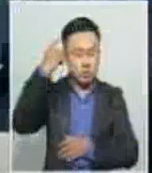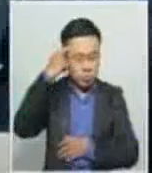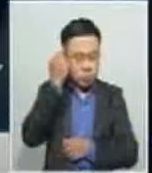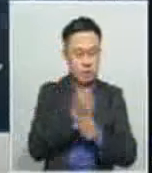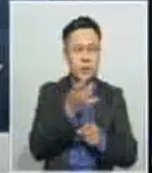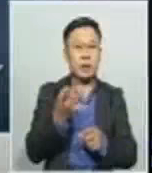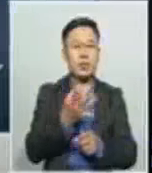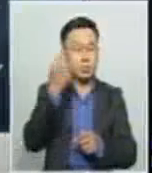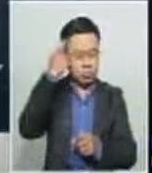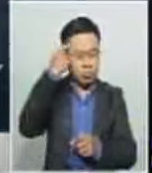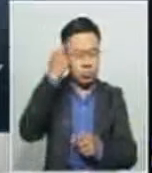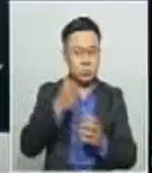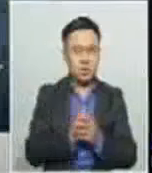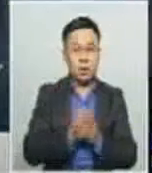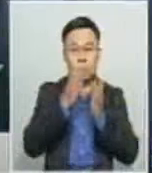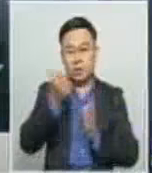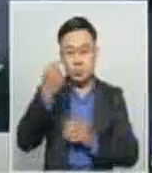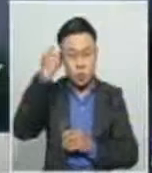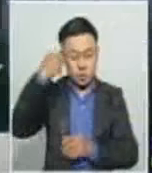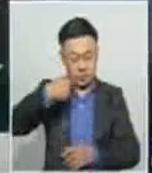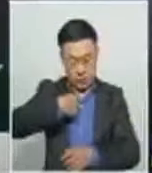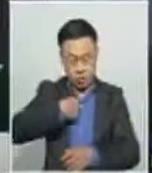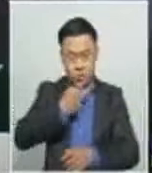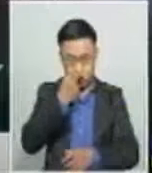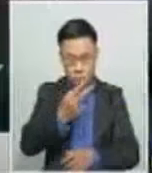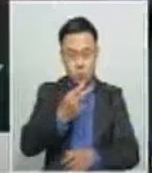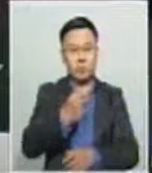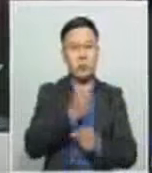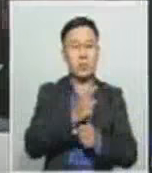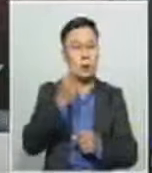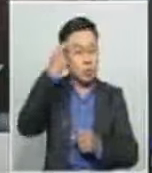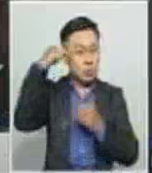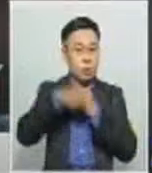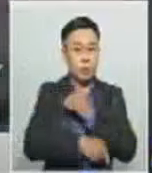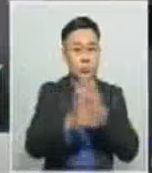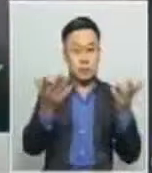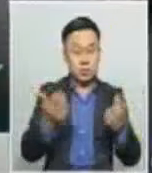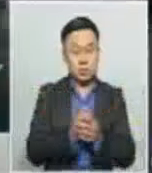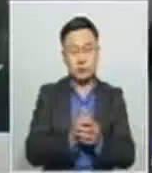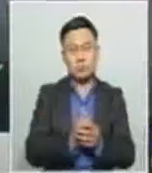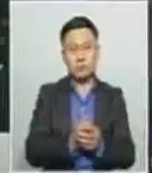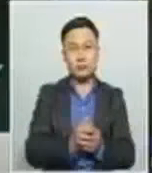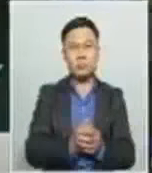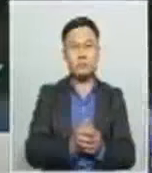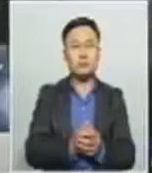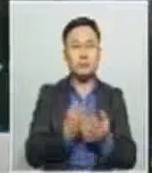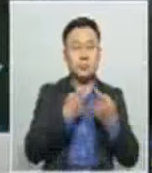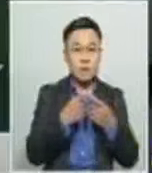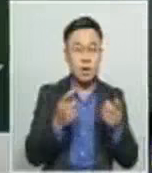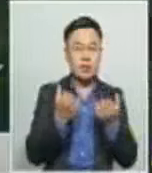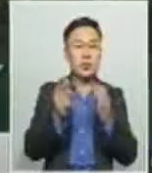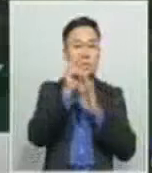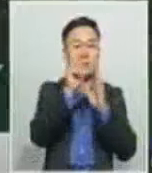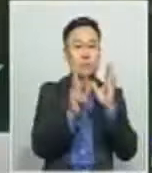ว่าเราทำอะไรลงไปอย่างน้อยเราก็รู้ตัวเราก็สบายใจส่วนกรณีที่หลายคนบอกว่าครั้งนี้เนี่ยคือตามกฎ